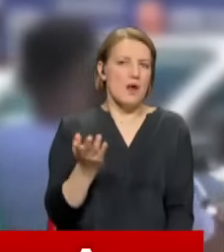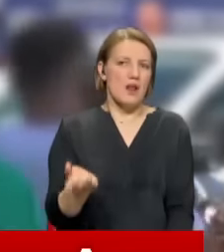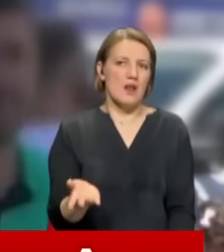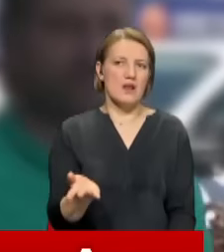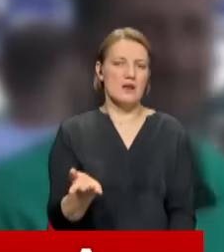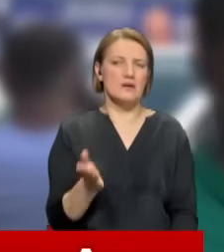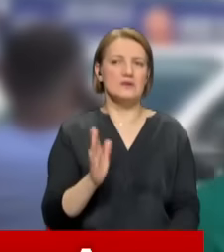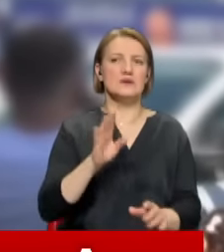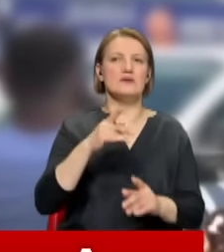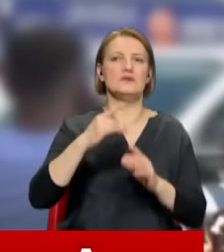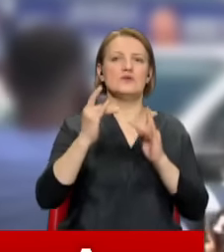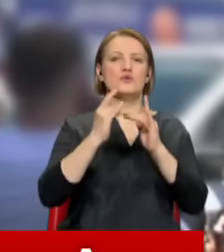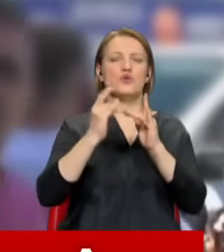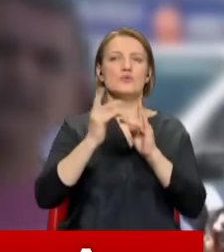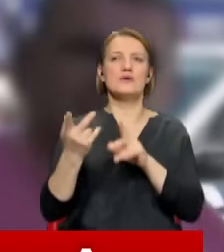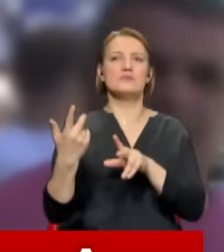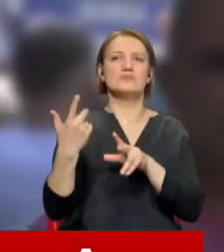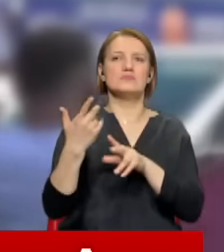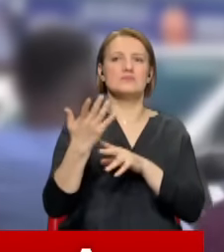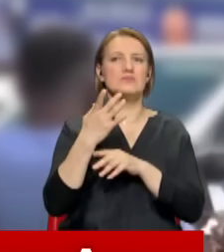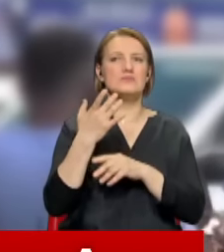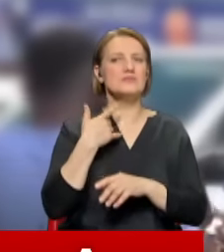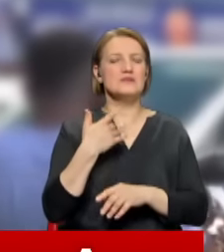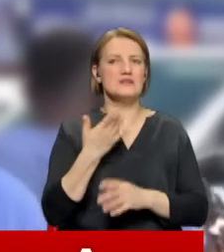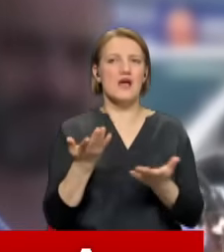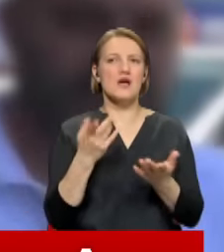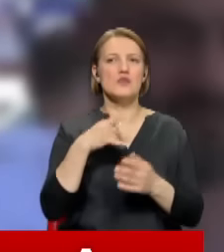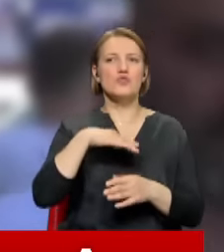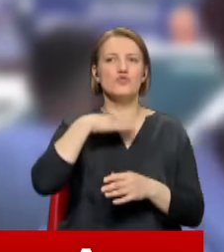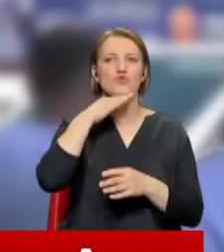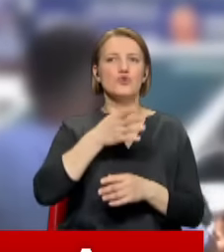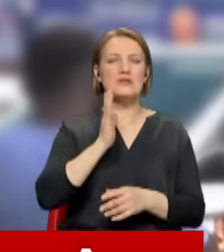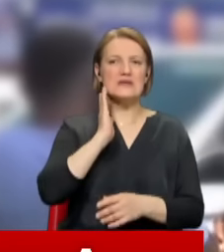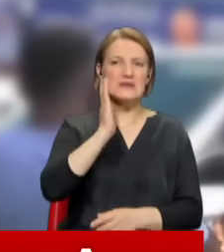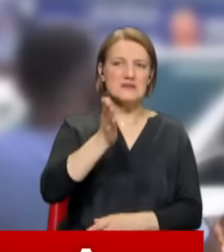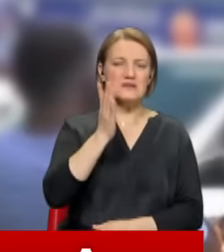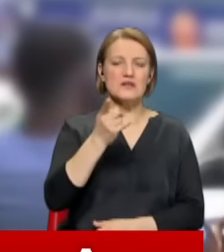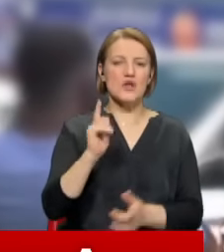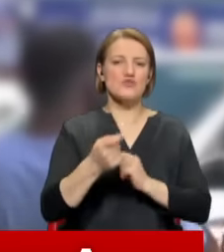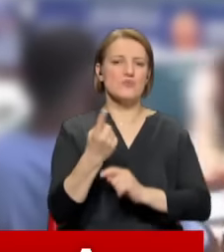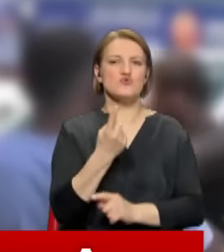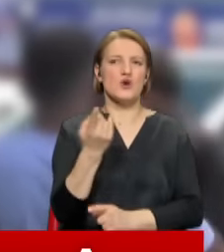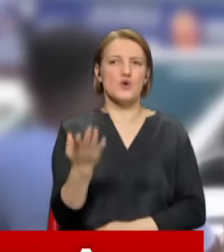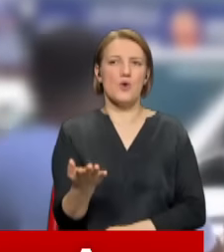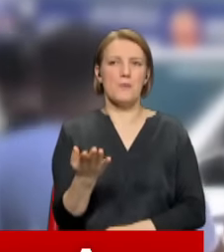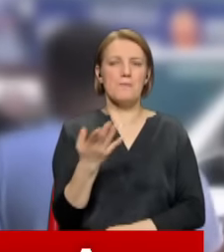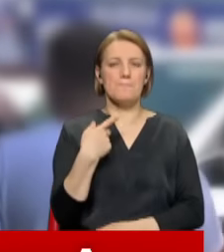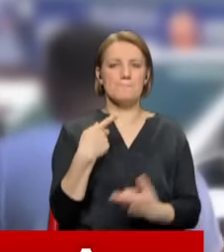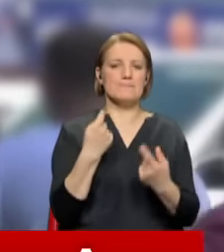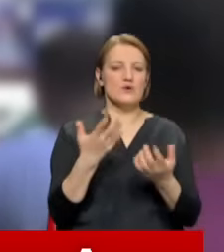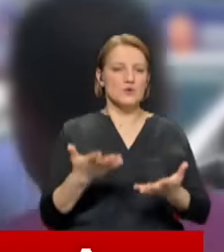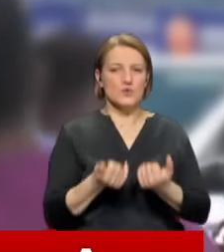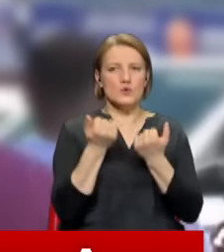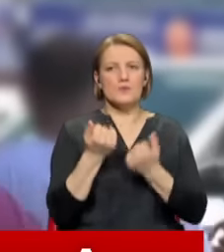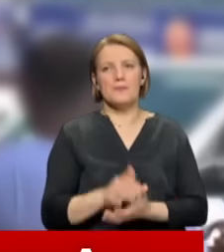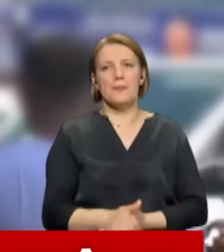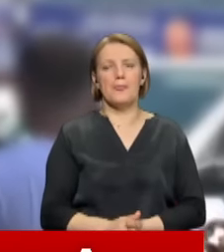yani. Karşıdan yolcu gelmediği için bir de etkiliyor yani. Buradan dolu gittiği kadar gittin. Hiç değişen bir şey yok. Ancak masrafını kurtarıyor